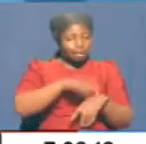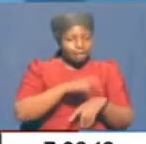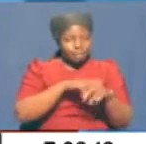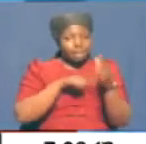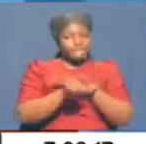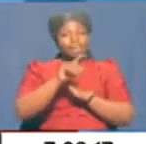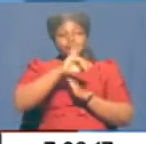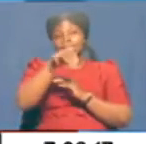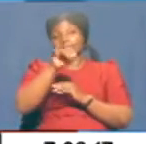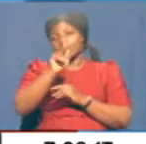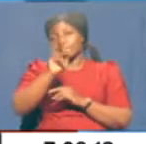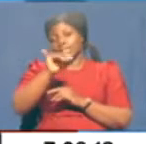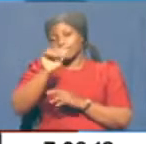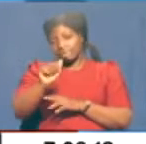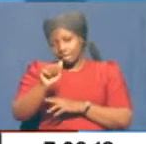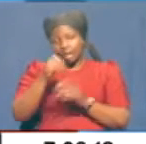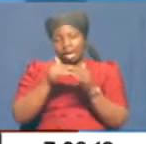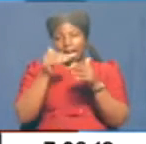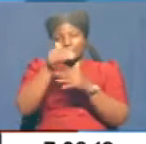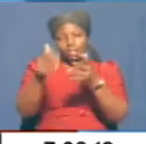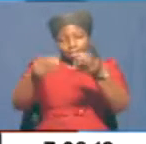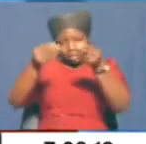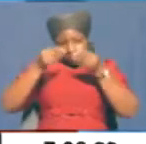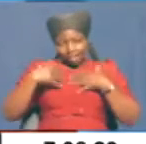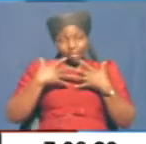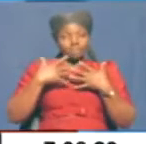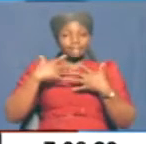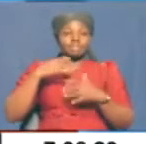wa ndege wa Jomo Kenyatta baada ya kupokea dozi